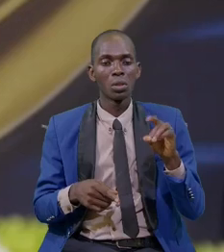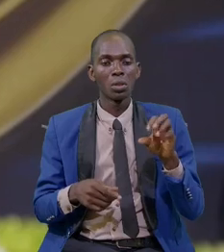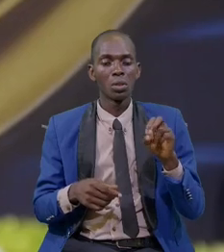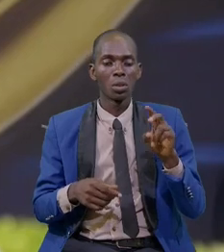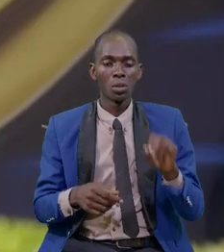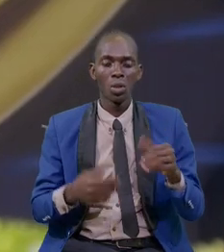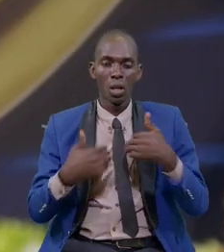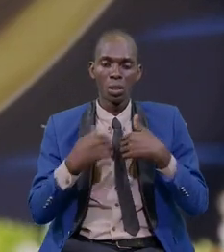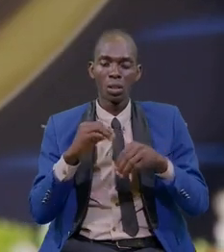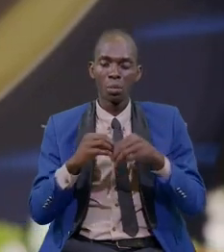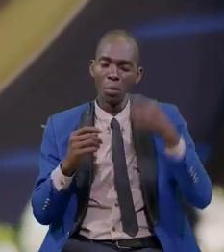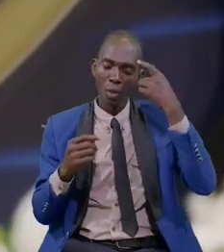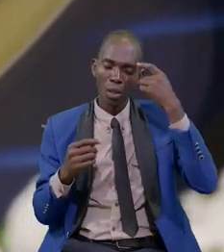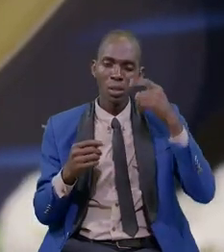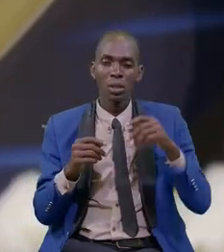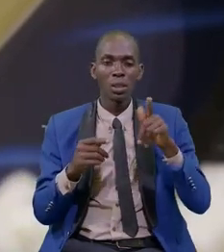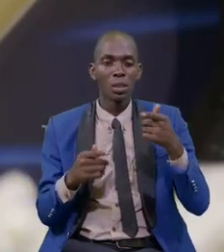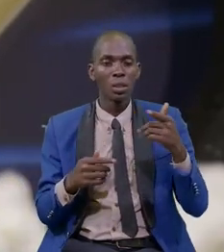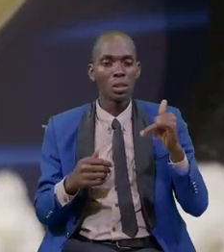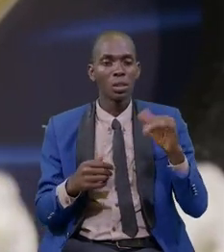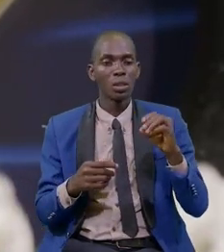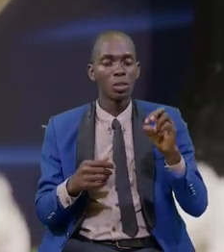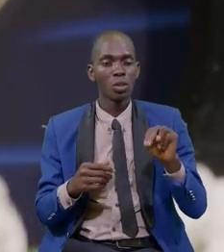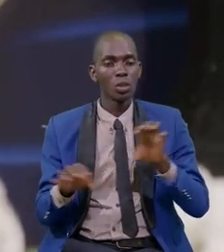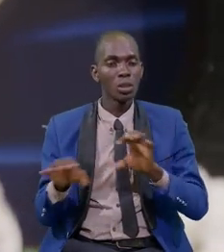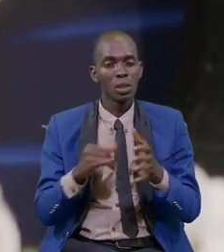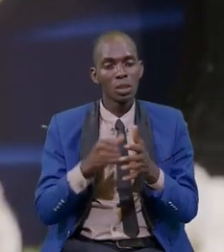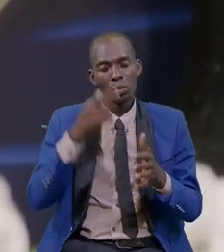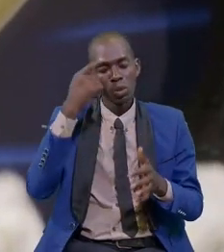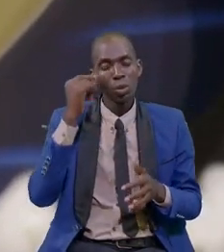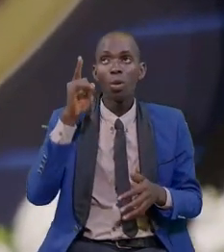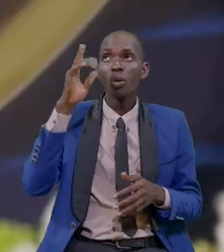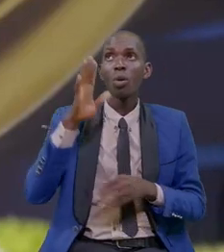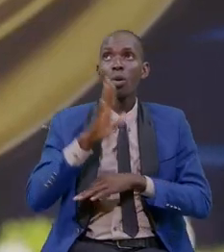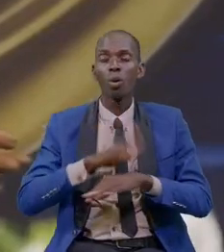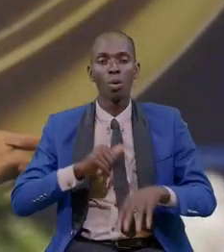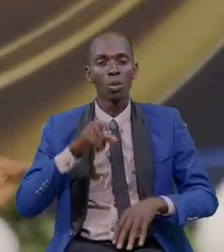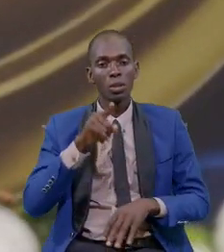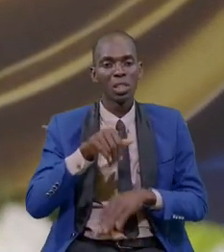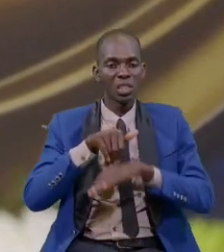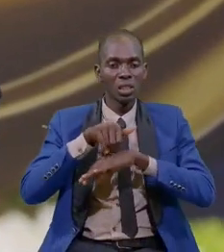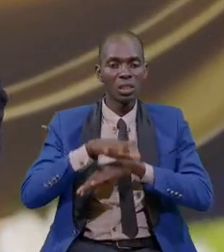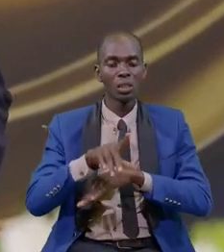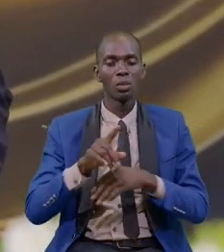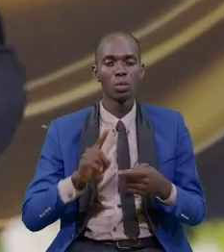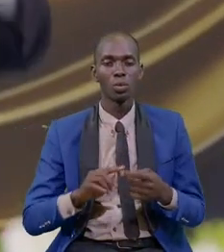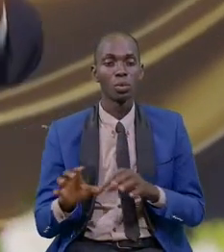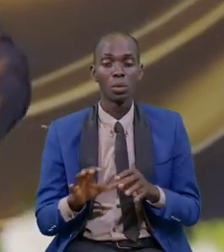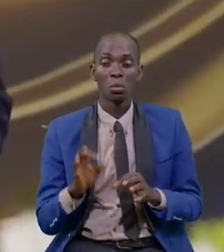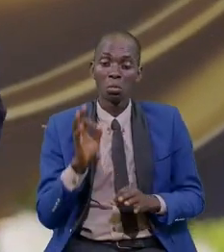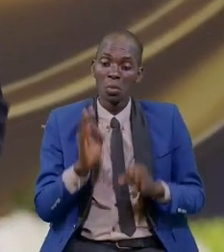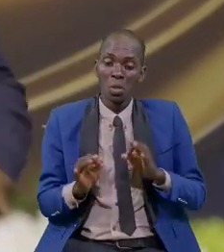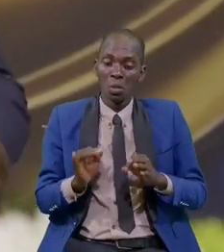Il le faisait parce qu'il a été appelé par Dieu. Il a été commissionné. Et il a dit que si je n'ai